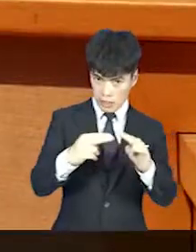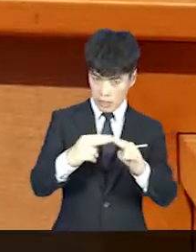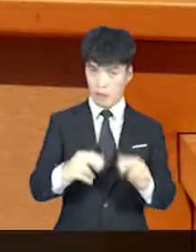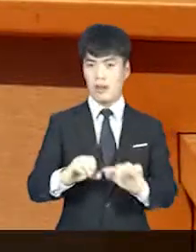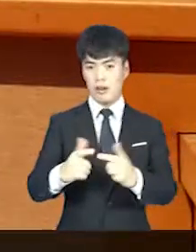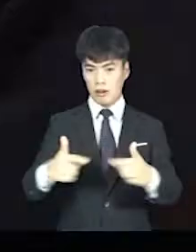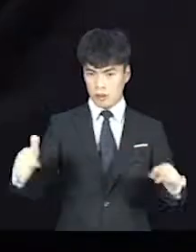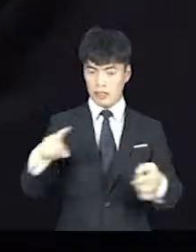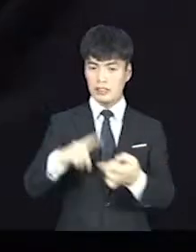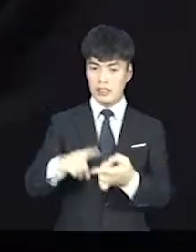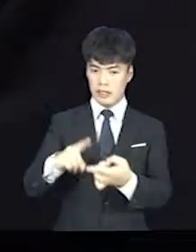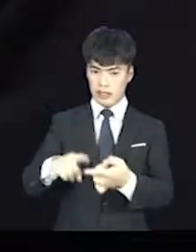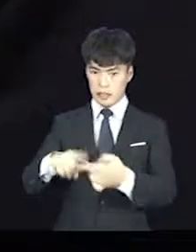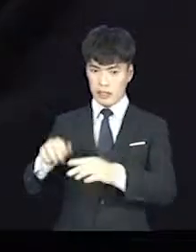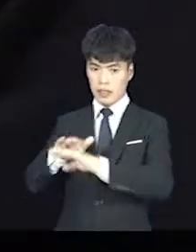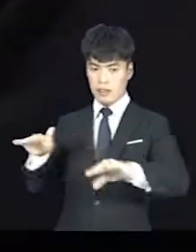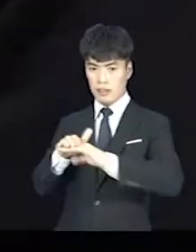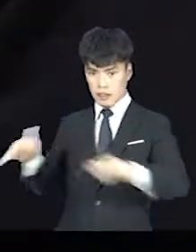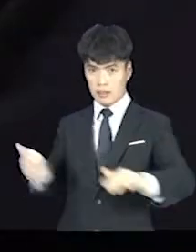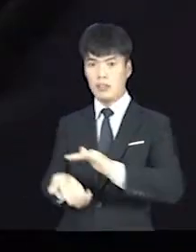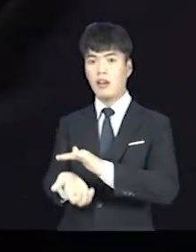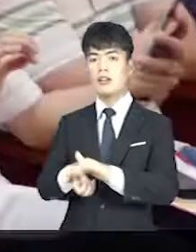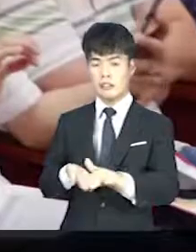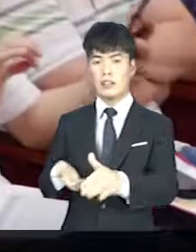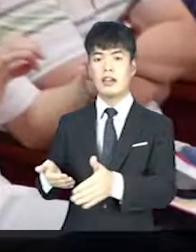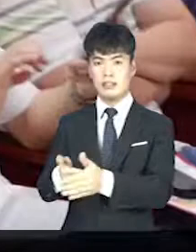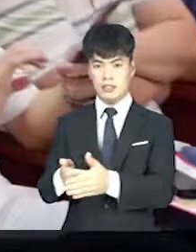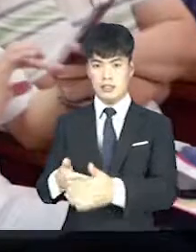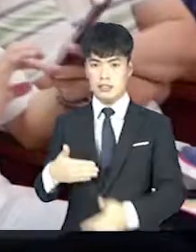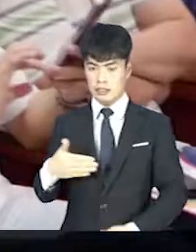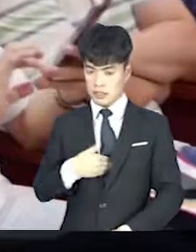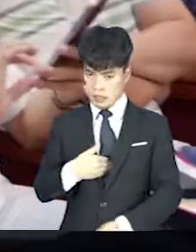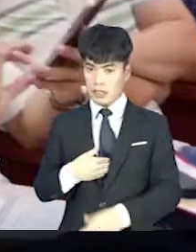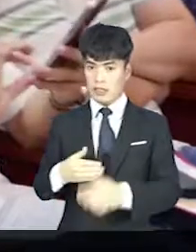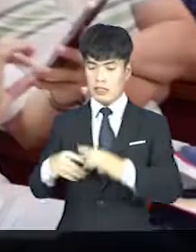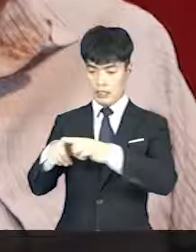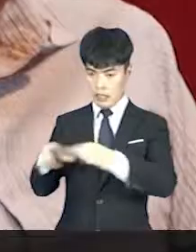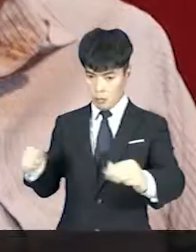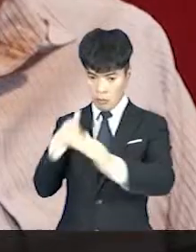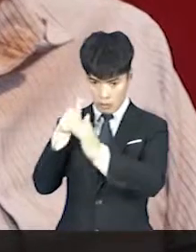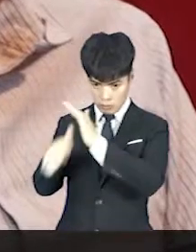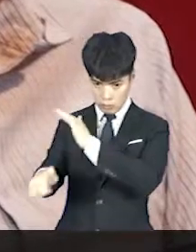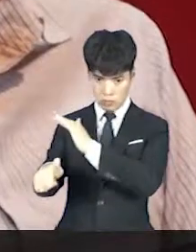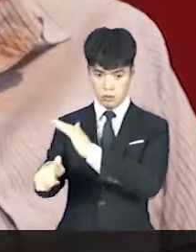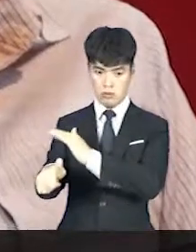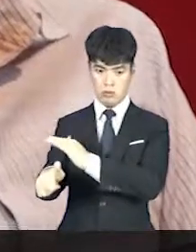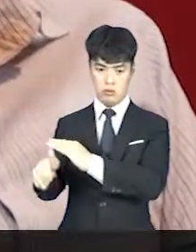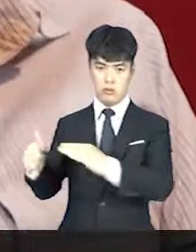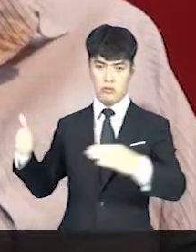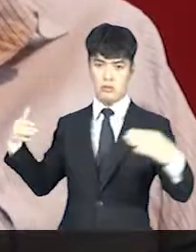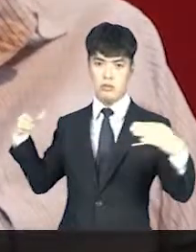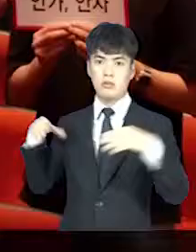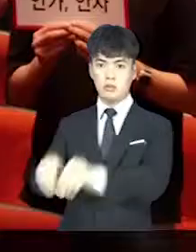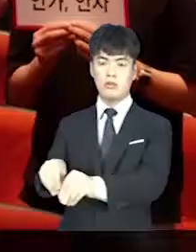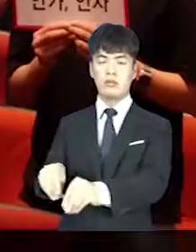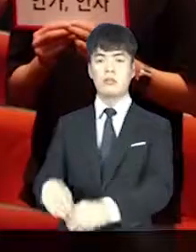등 수출 규제 강화 조치가 철회될 때까지 공무 수행을 위한 일본 방문을 즉각 중단할